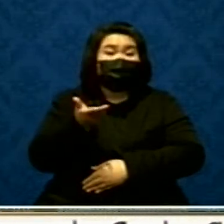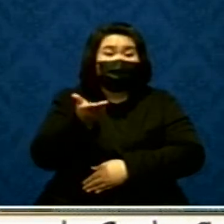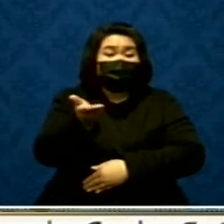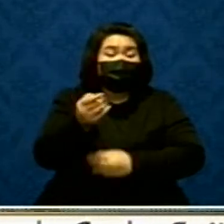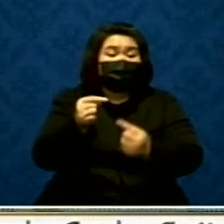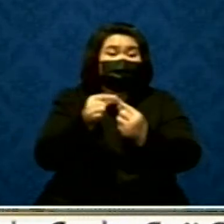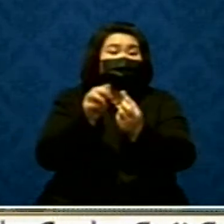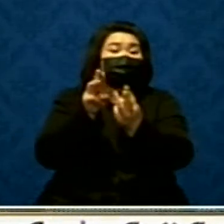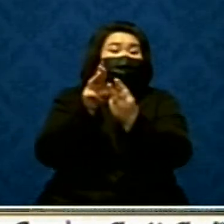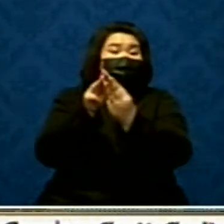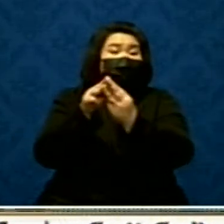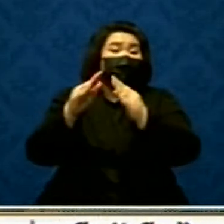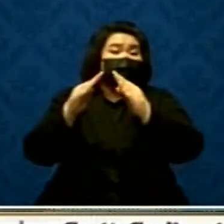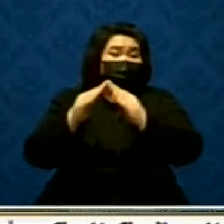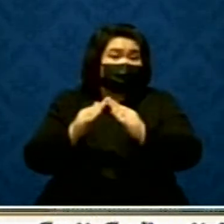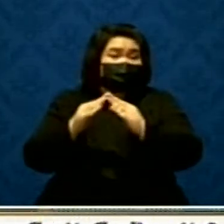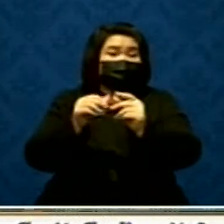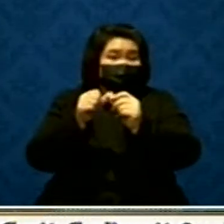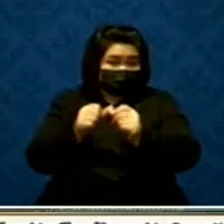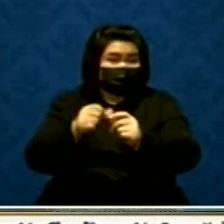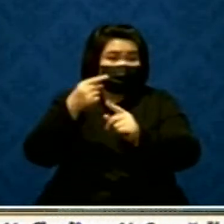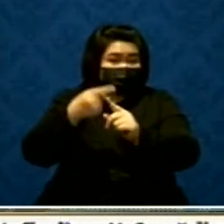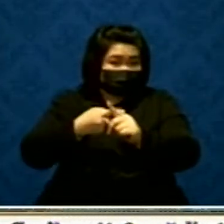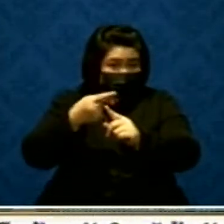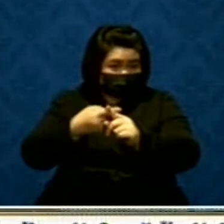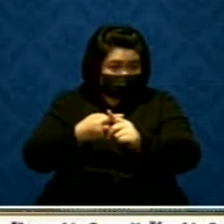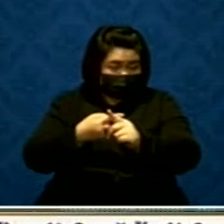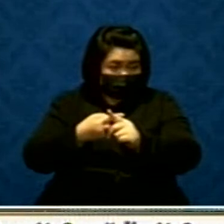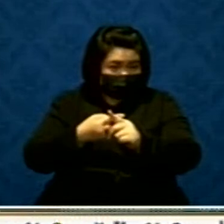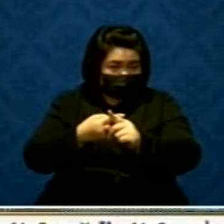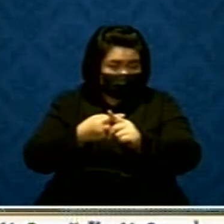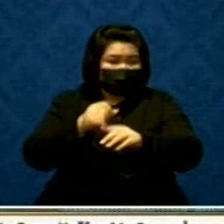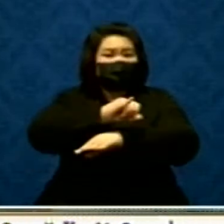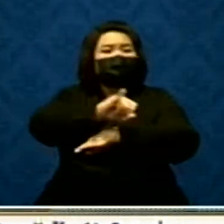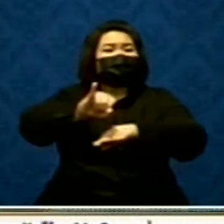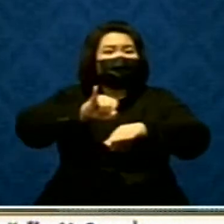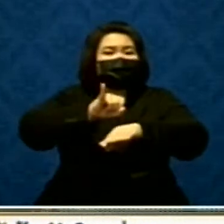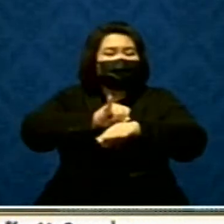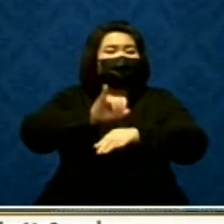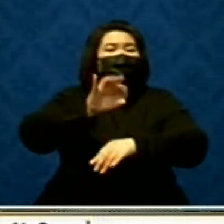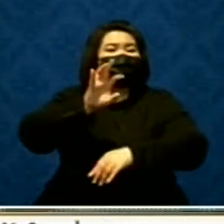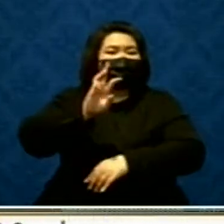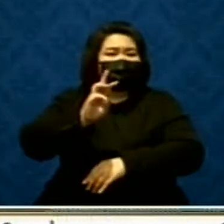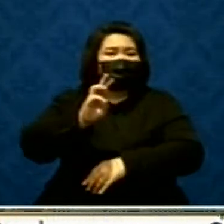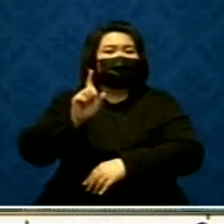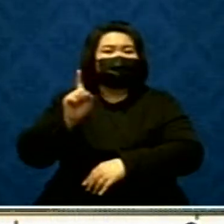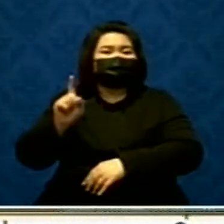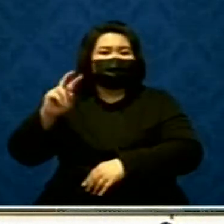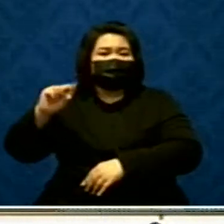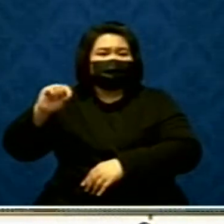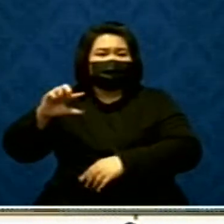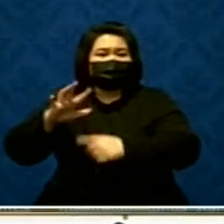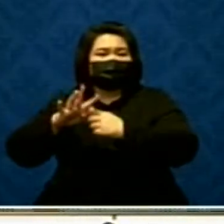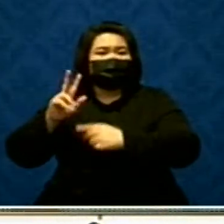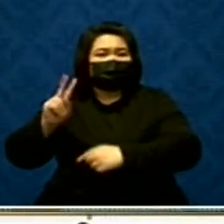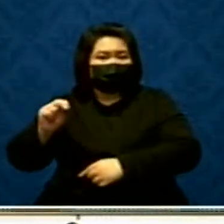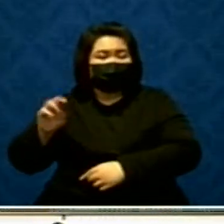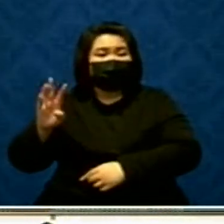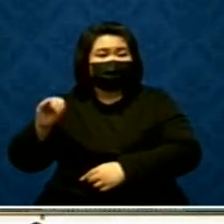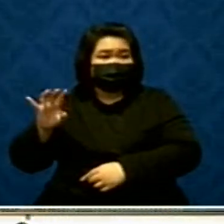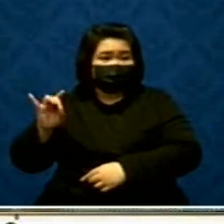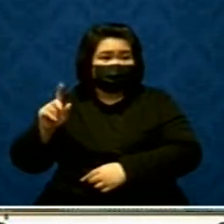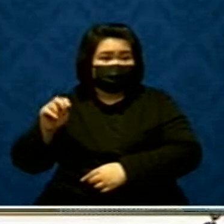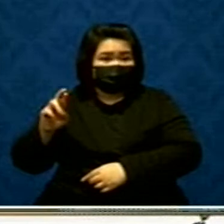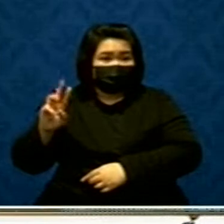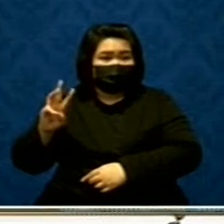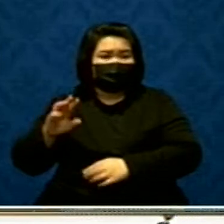าอาศัยที่ดินดังกล่าวมีเนื้อที่ประมาณ6ไร่1งาน48ตารางวานะครับตามภาพจะเป็นสี